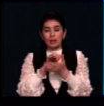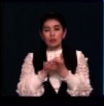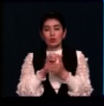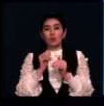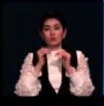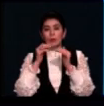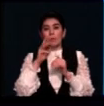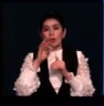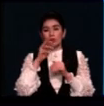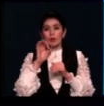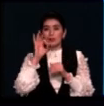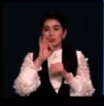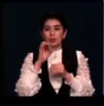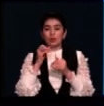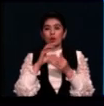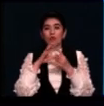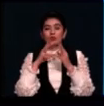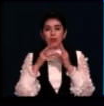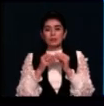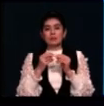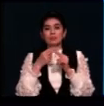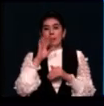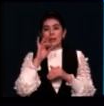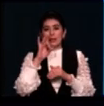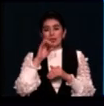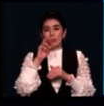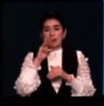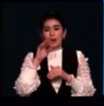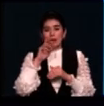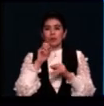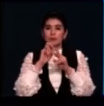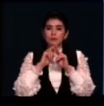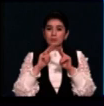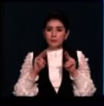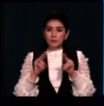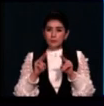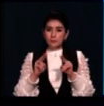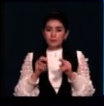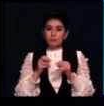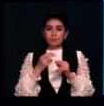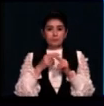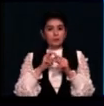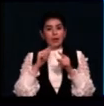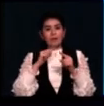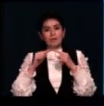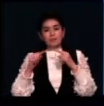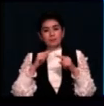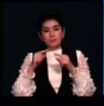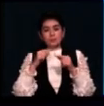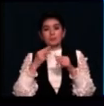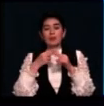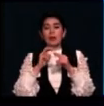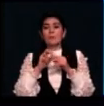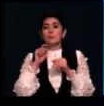Yuqori molekulyar birikmalar xossalari jihatidan past molekulyarli birikmalardan ancha farq qiladi.